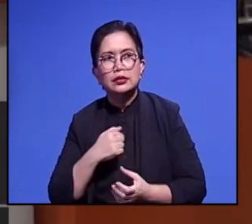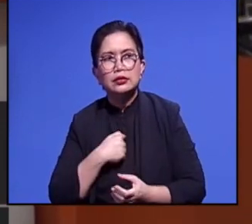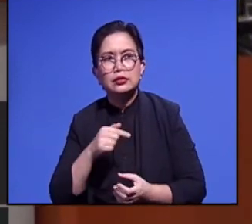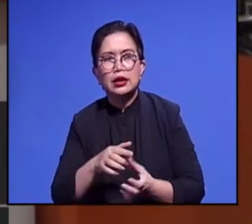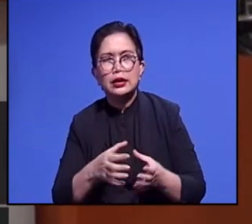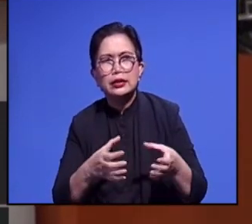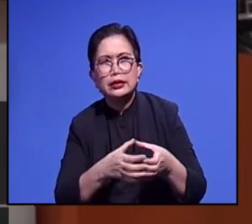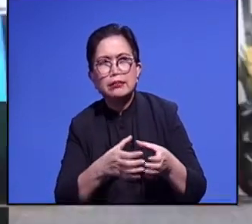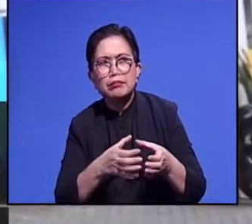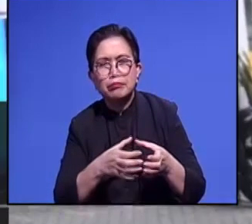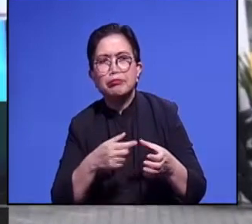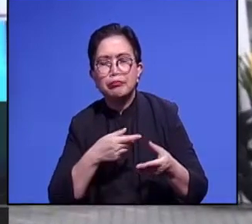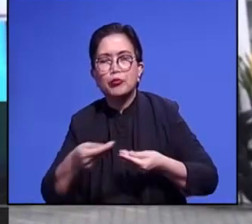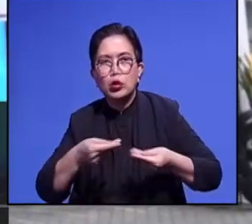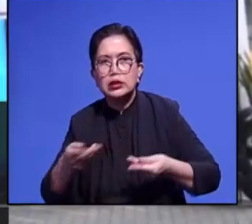untuk produk